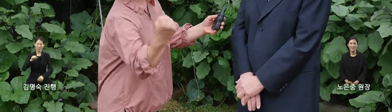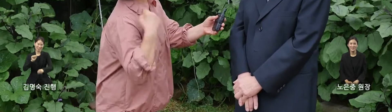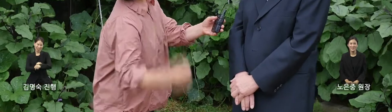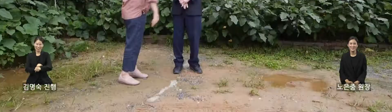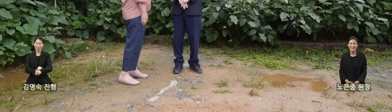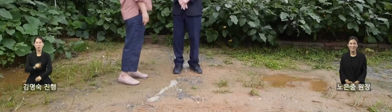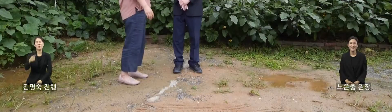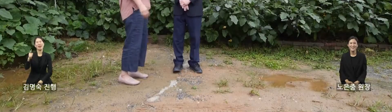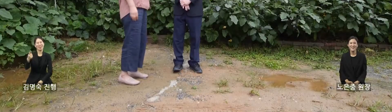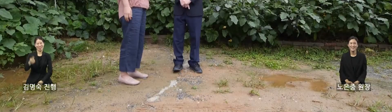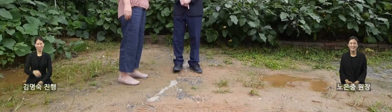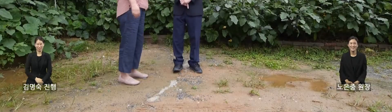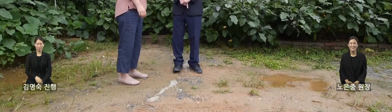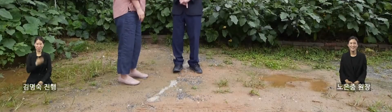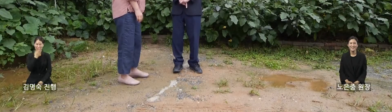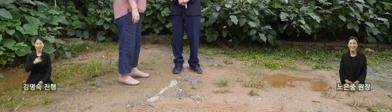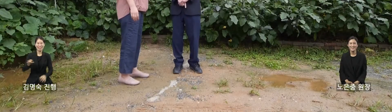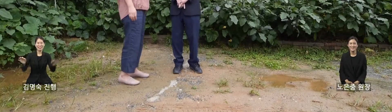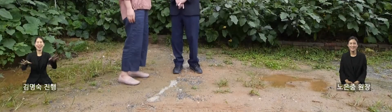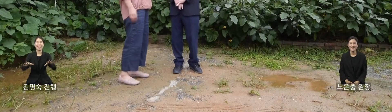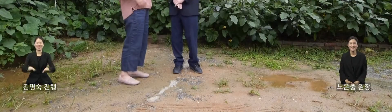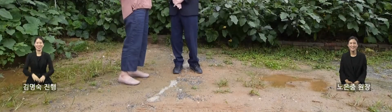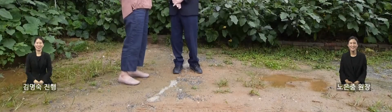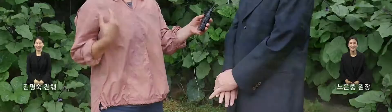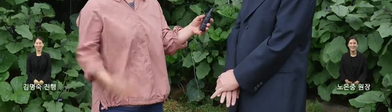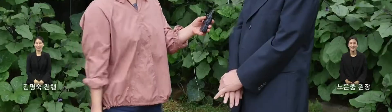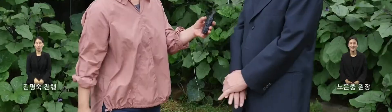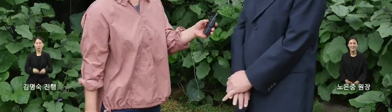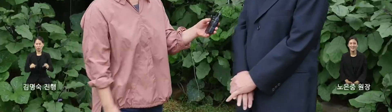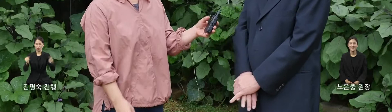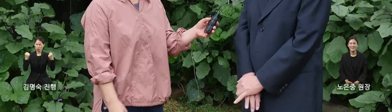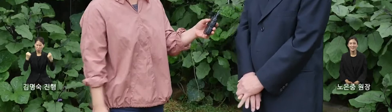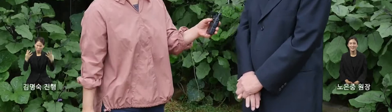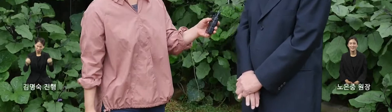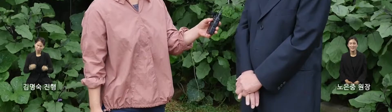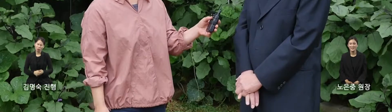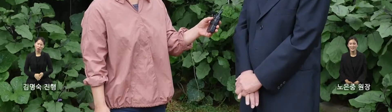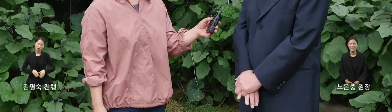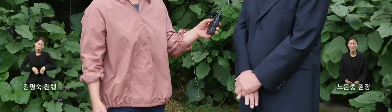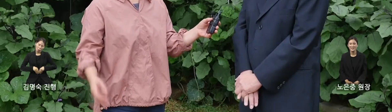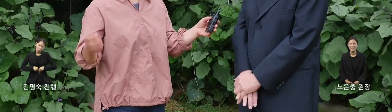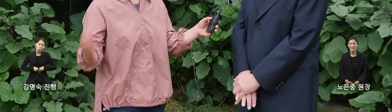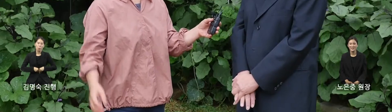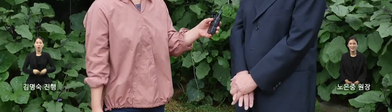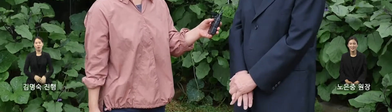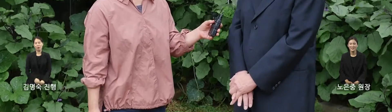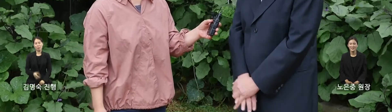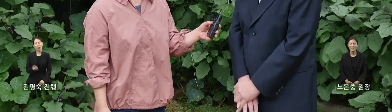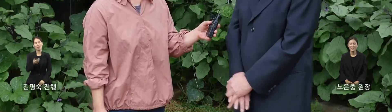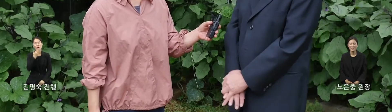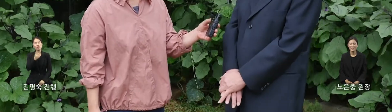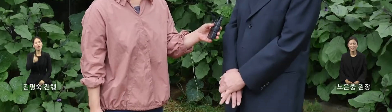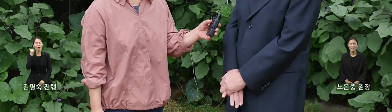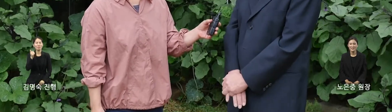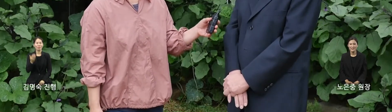펴기 100개. 금방이에요. 자, 그래서 운동을 많이 했더니 너무 배가 고프네요. 빨리 먹으러 가야 될 것